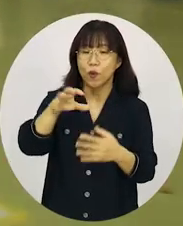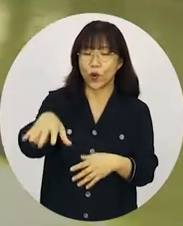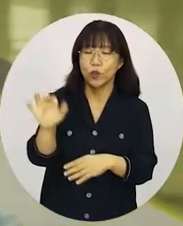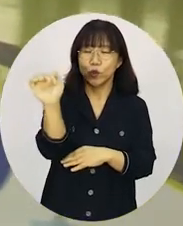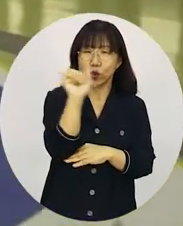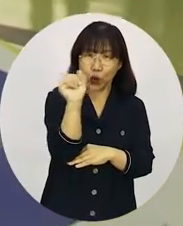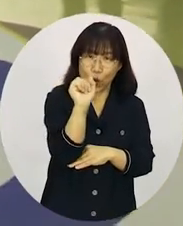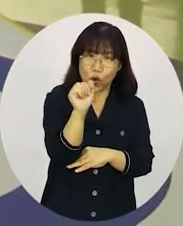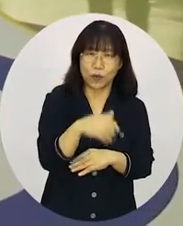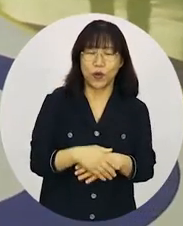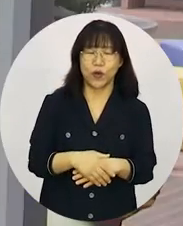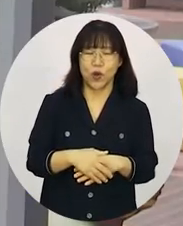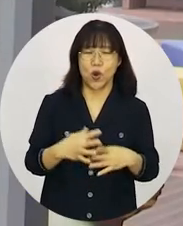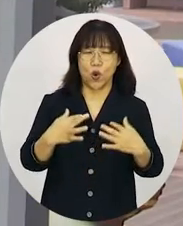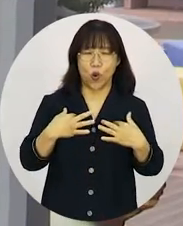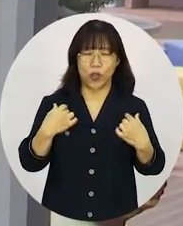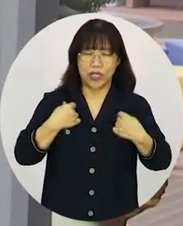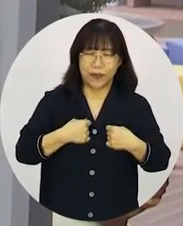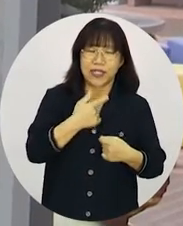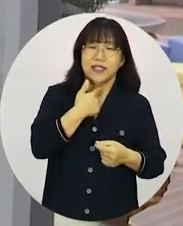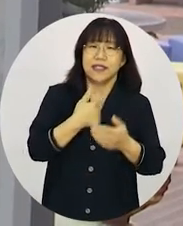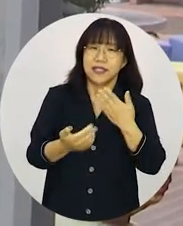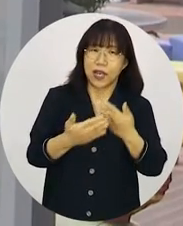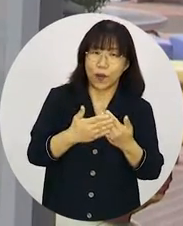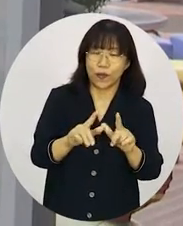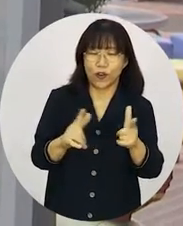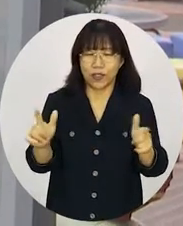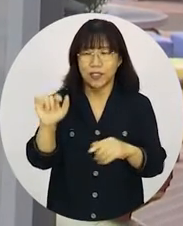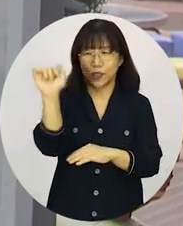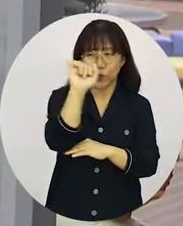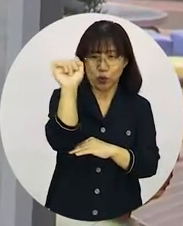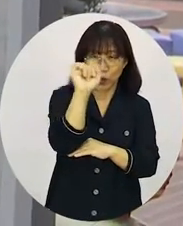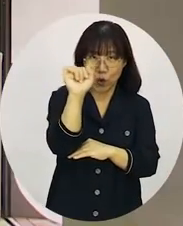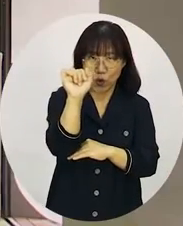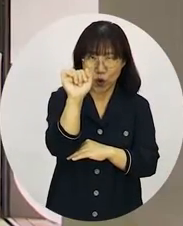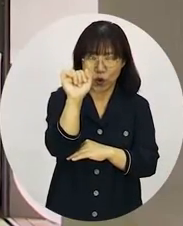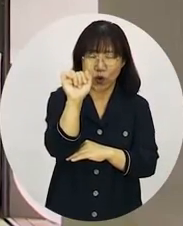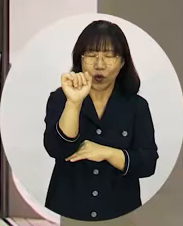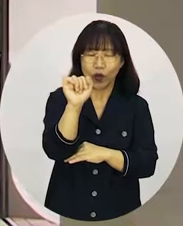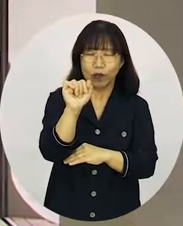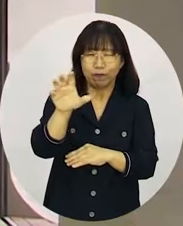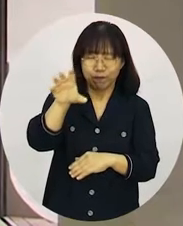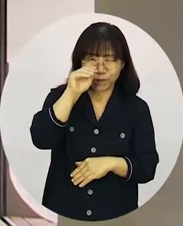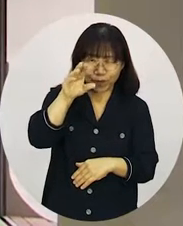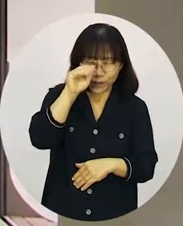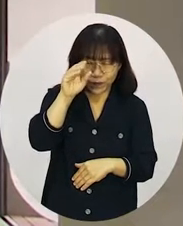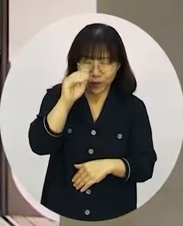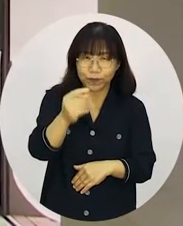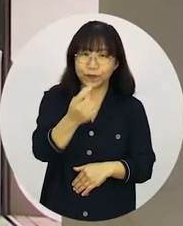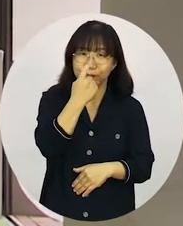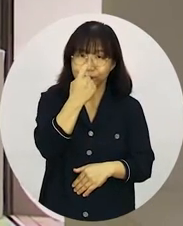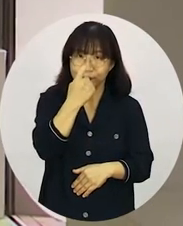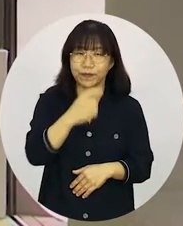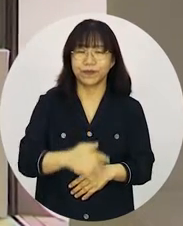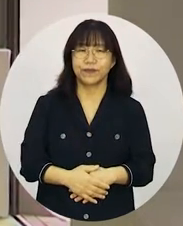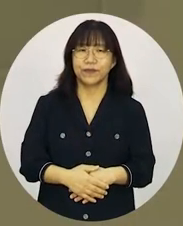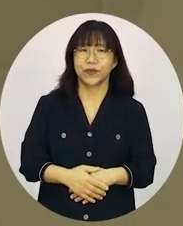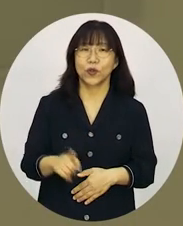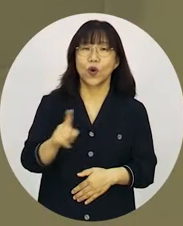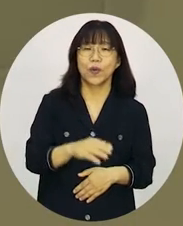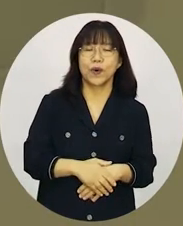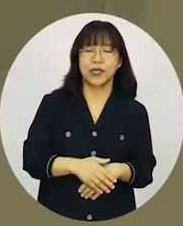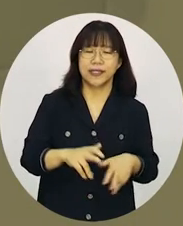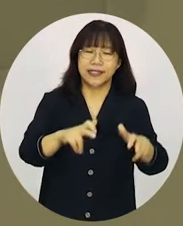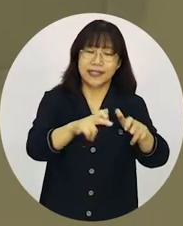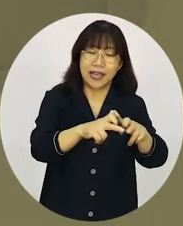체험존에서는 조종사와 객실 승무원 복식 체험 조종 시뮬레이션 등을 체험해 볼 수 있습니다 한편